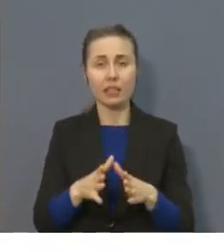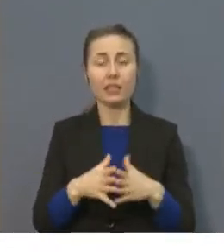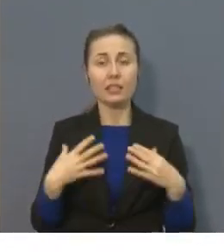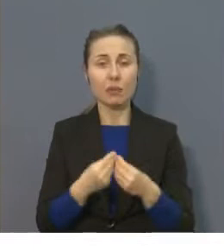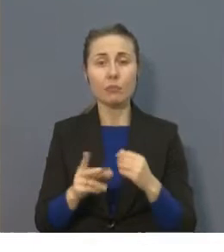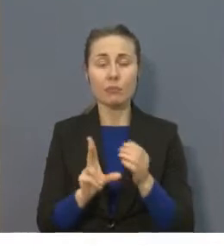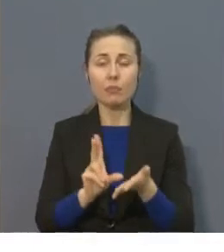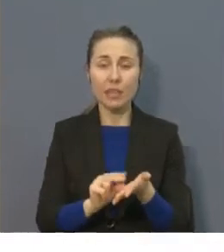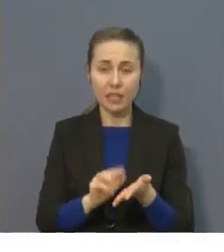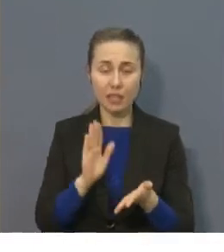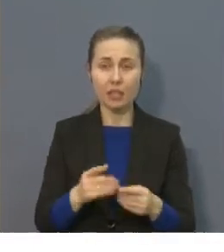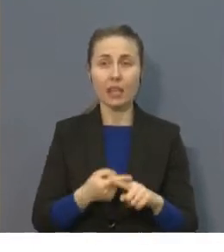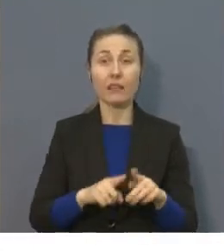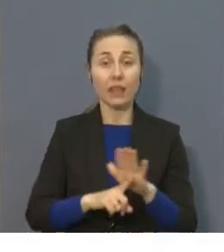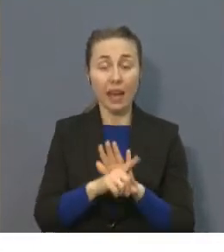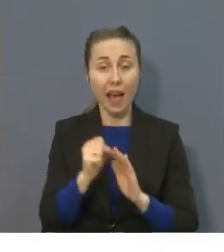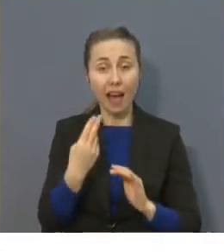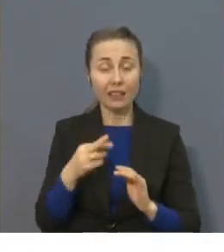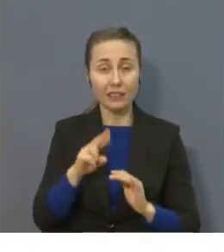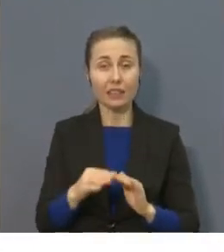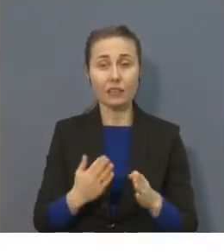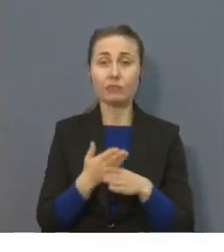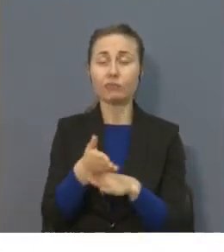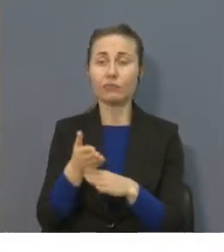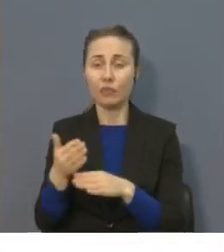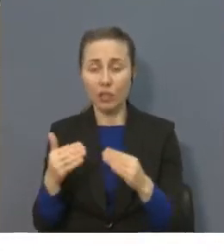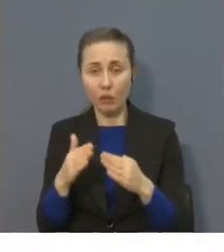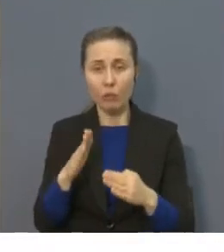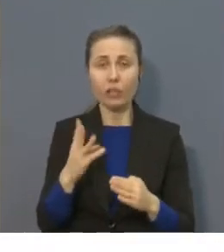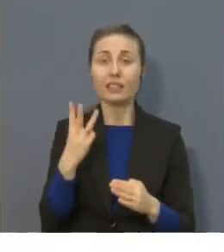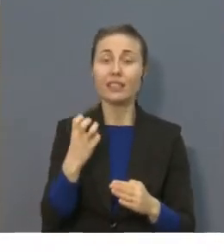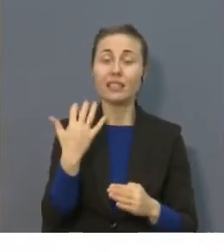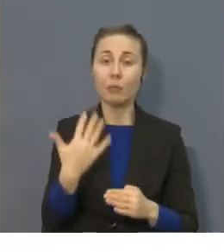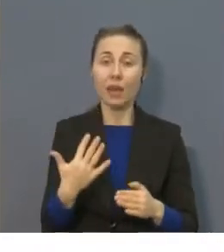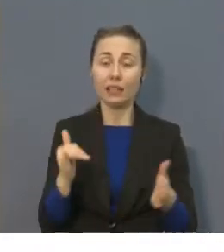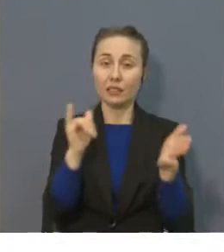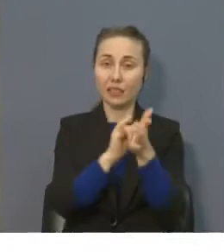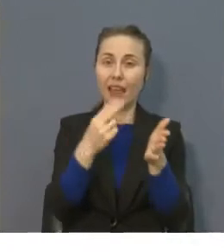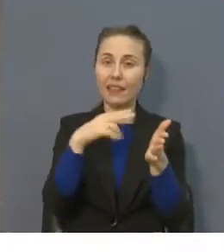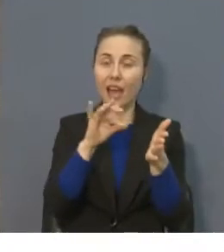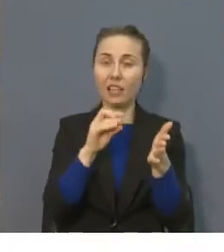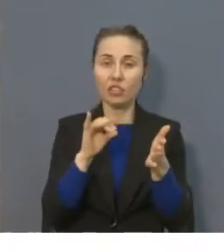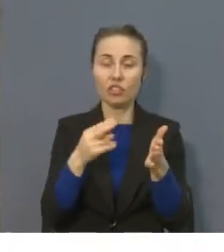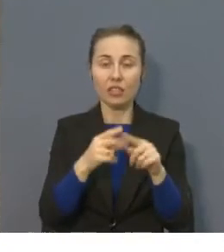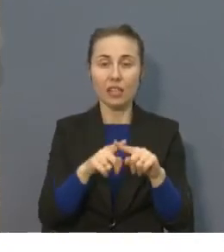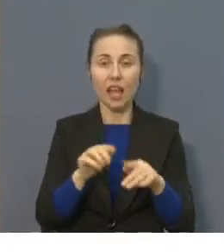күні халықтың әлеуметтік осал топтарының үйлерінде 305 улы газ датчик орнатылып, 222 түтін мұржасы тазартылды.